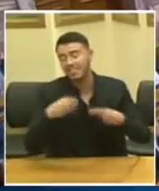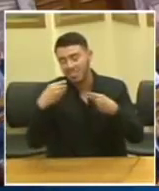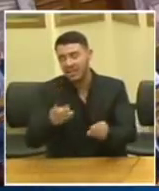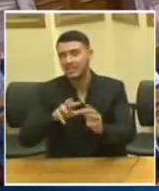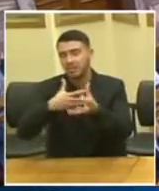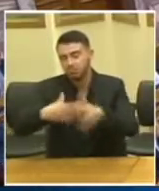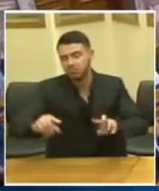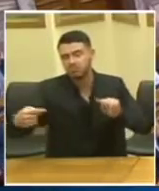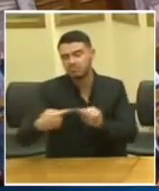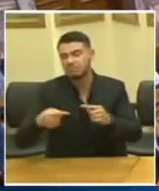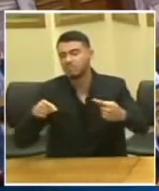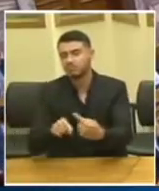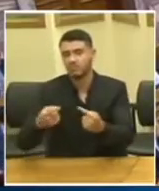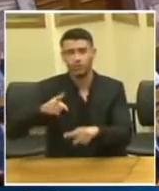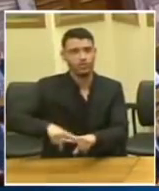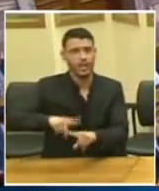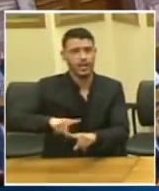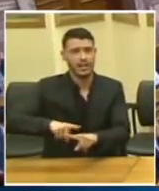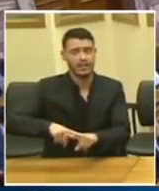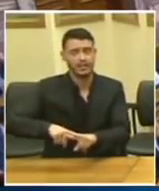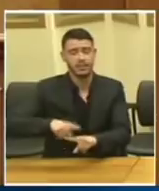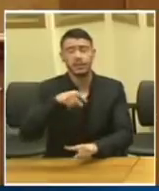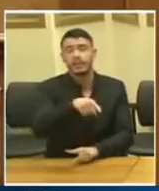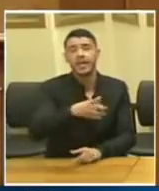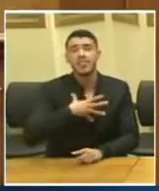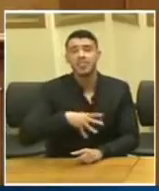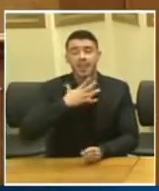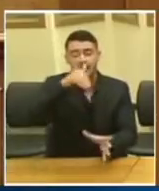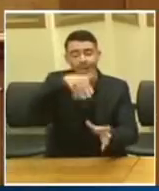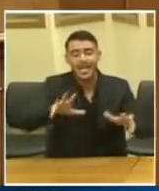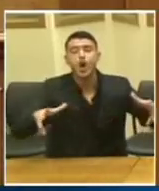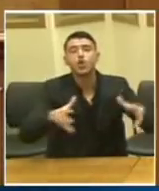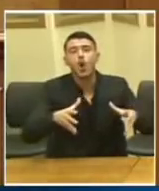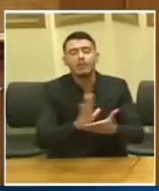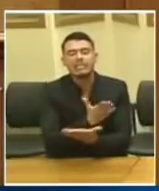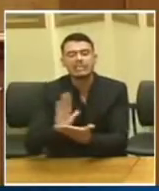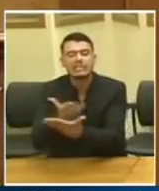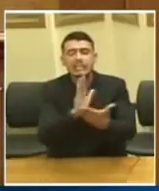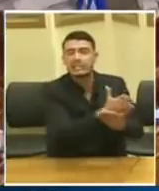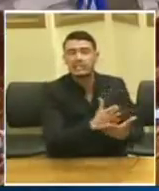στην απέλπιδα προσπάθειά σας να ενώσετε την τριχοτομημένη παράταξή σας.